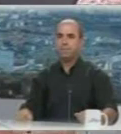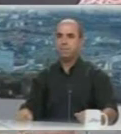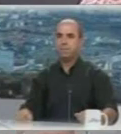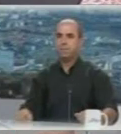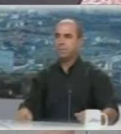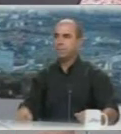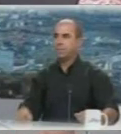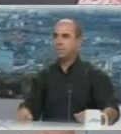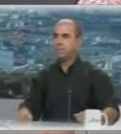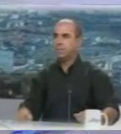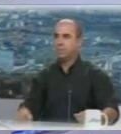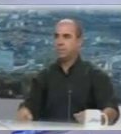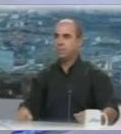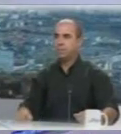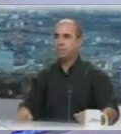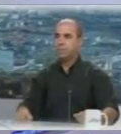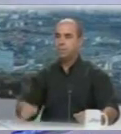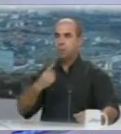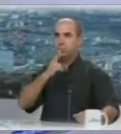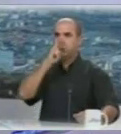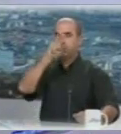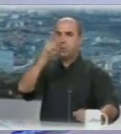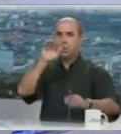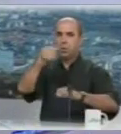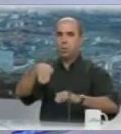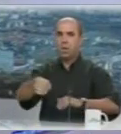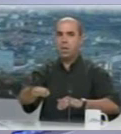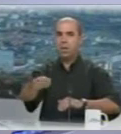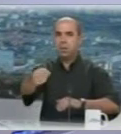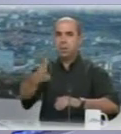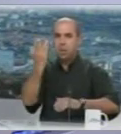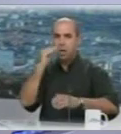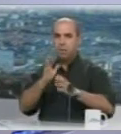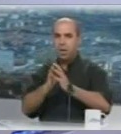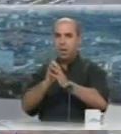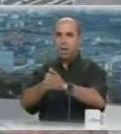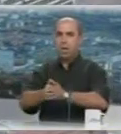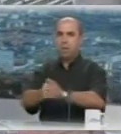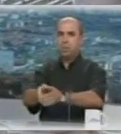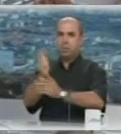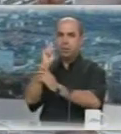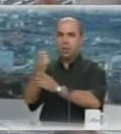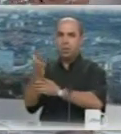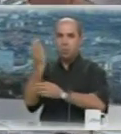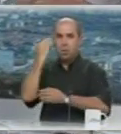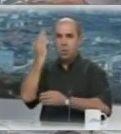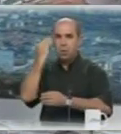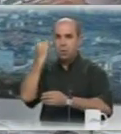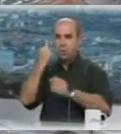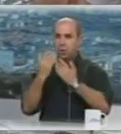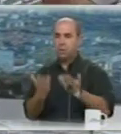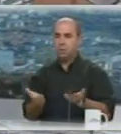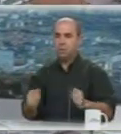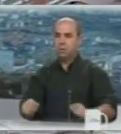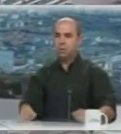أنا كنت دائما تشد انتباهي في ذاك الواد أنه كان فيه قارب صيد كما نقولوا نص غارق ونص فوق